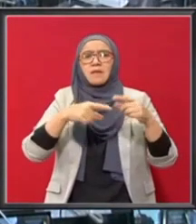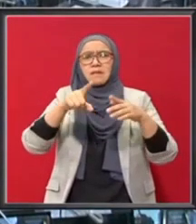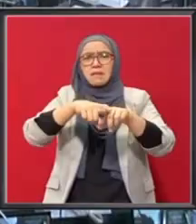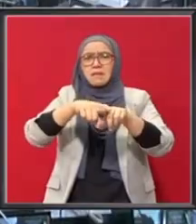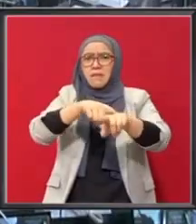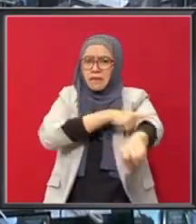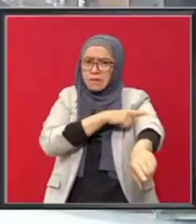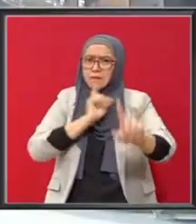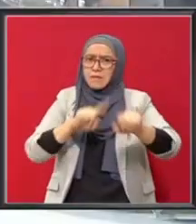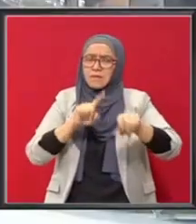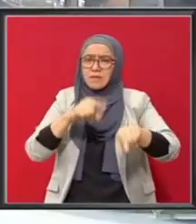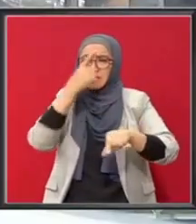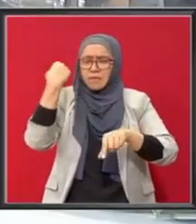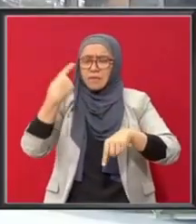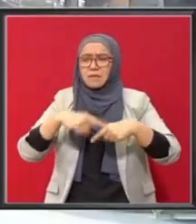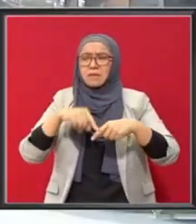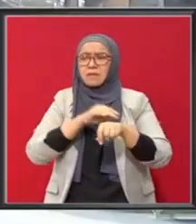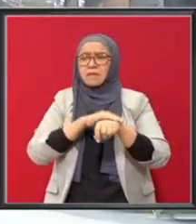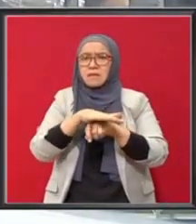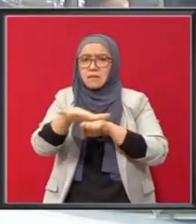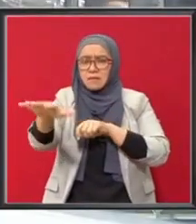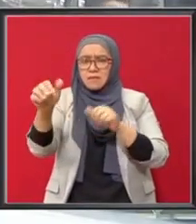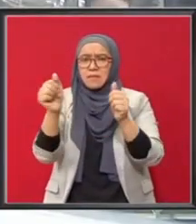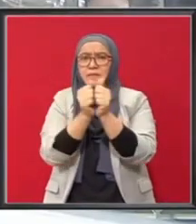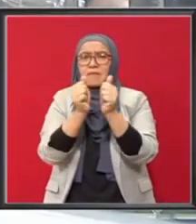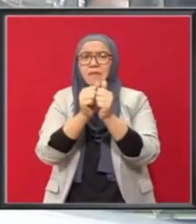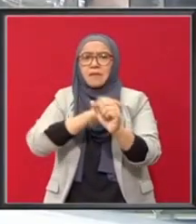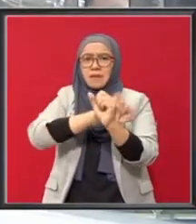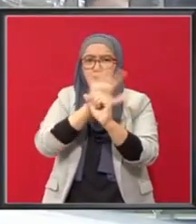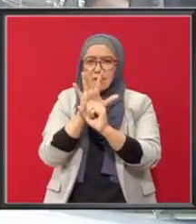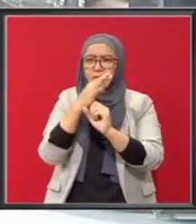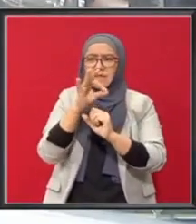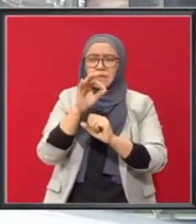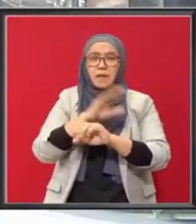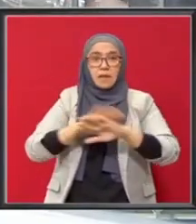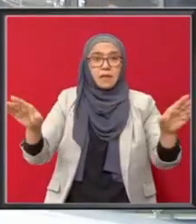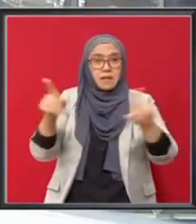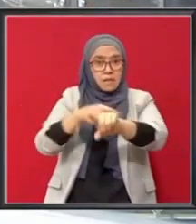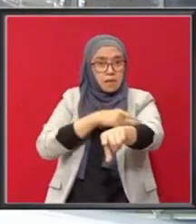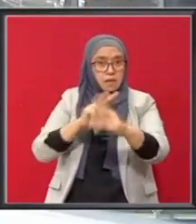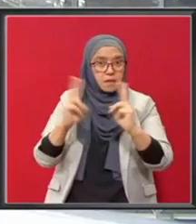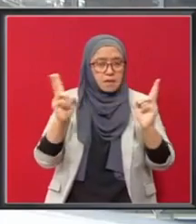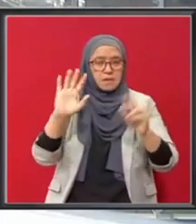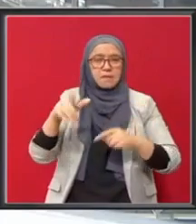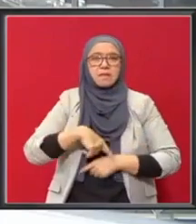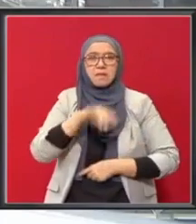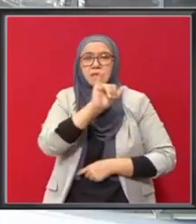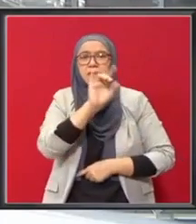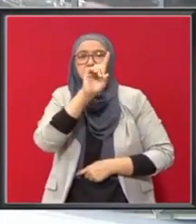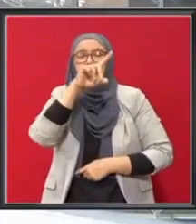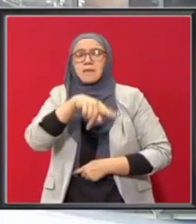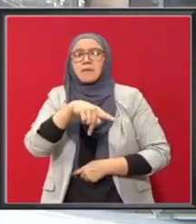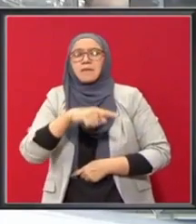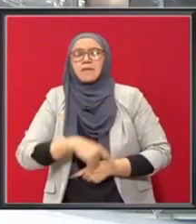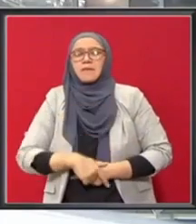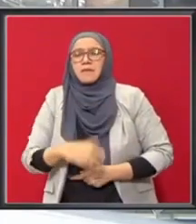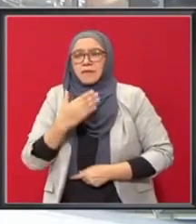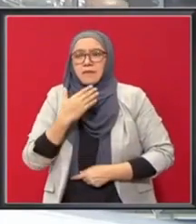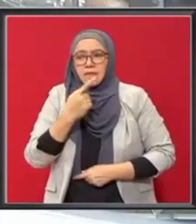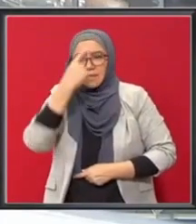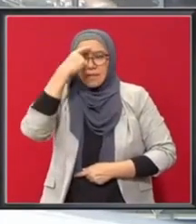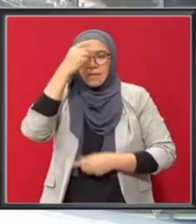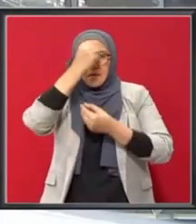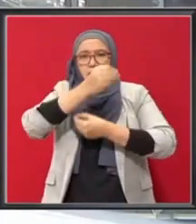Hobbit 11 ini dengan banyak sekali atau ini petua untuk makluman ali-ali dewan yang mulia ini